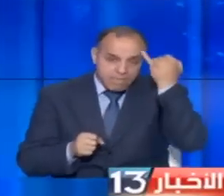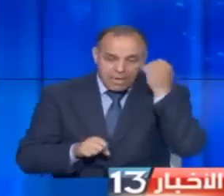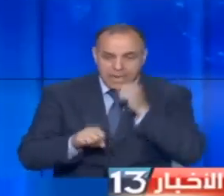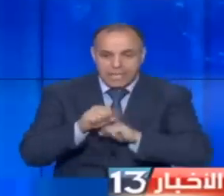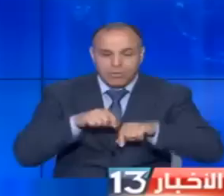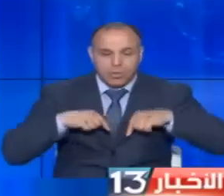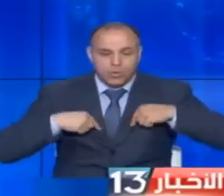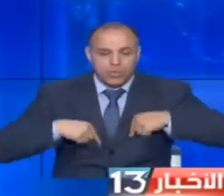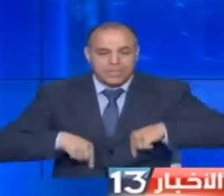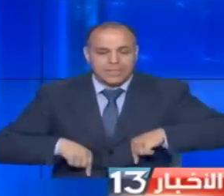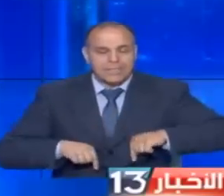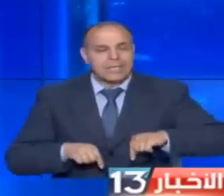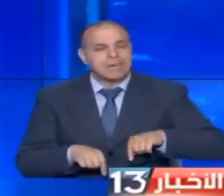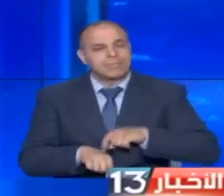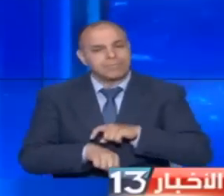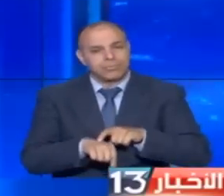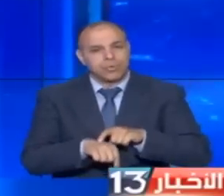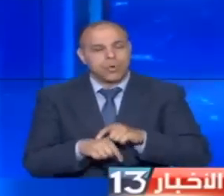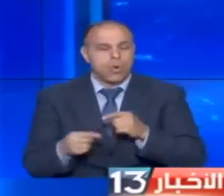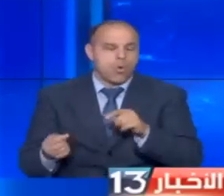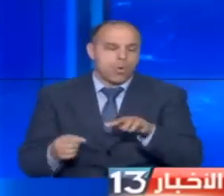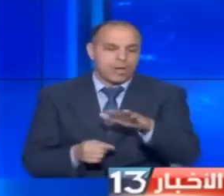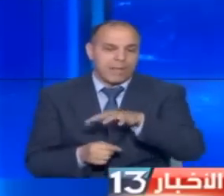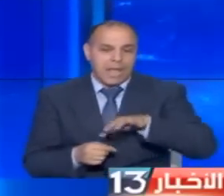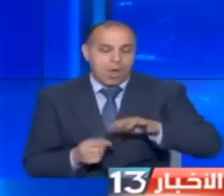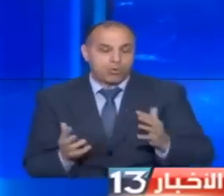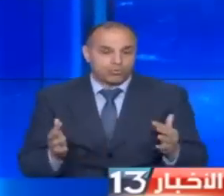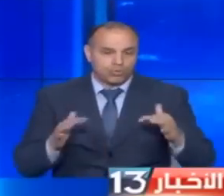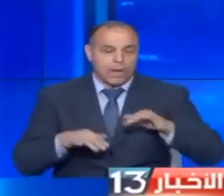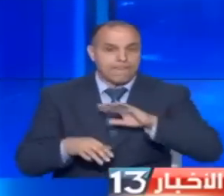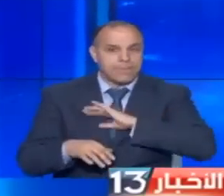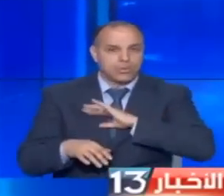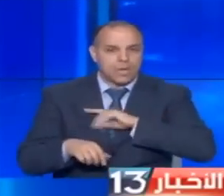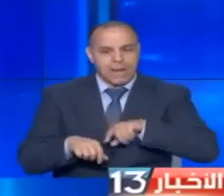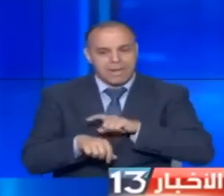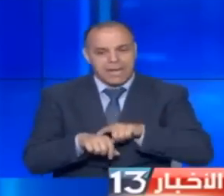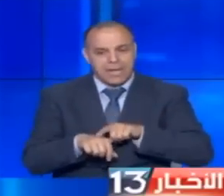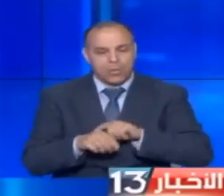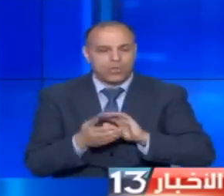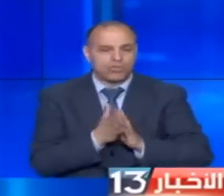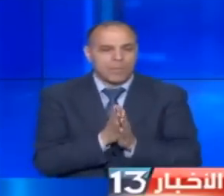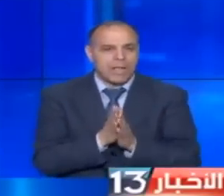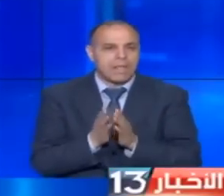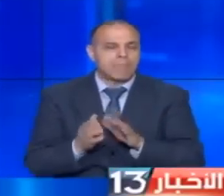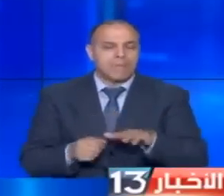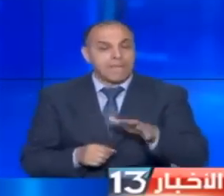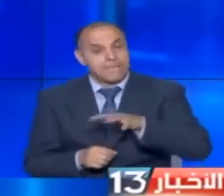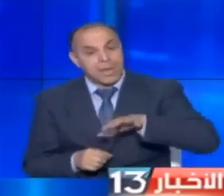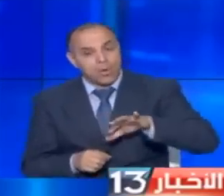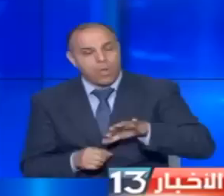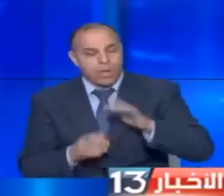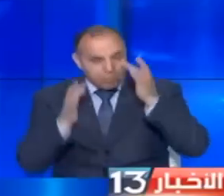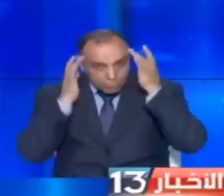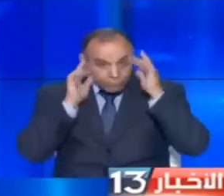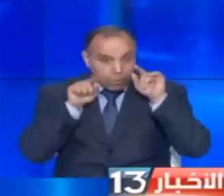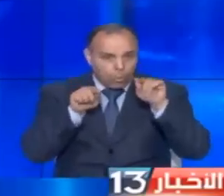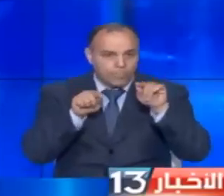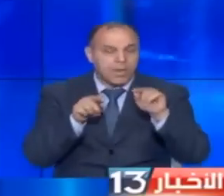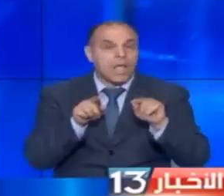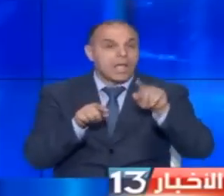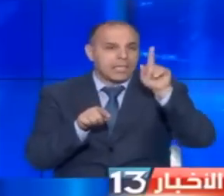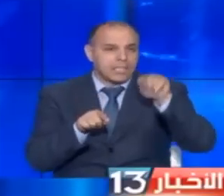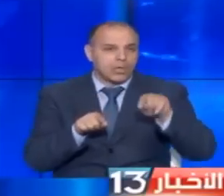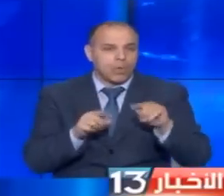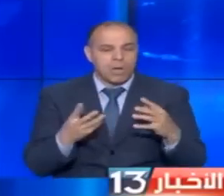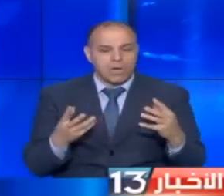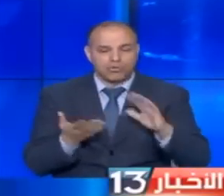وزاره الشؤون المحليه والبيئه اليوم لقاء حضره ممثلون عن بلديات و جمعيات بيئيه ترسيخ له في يوم